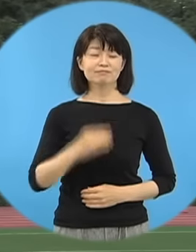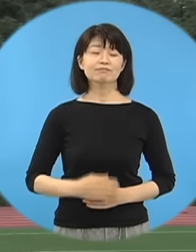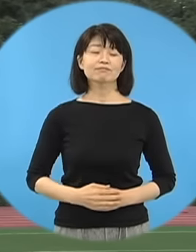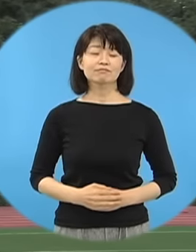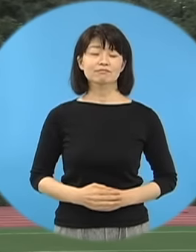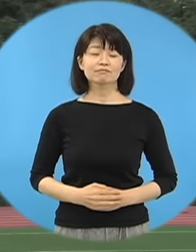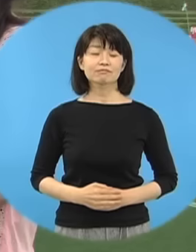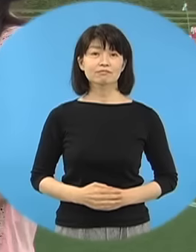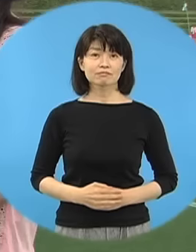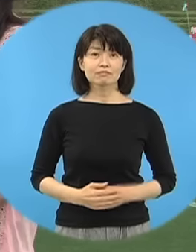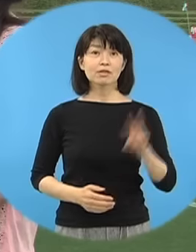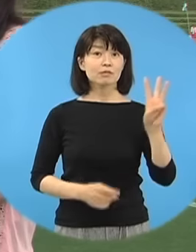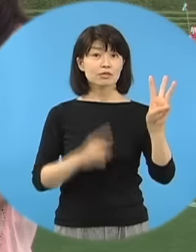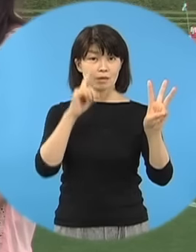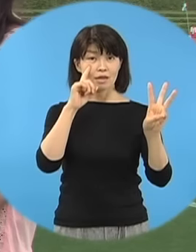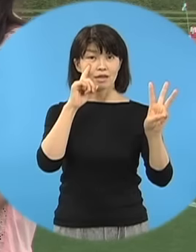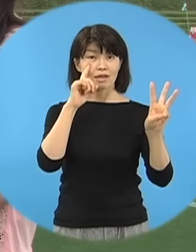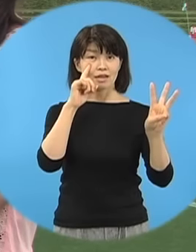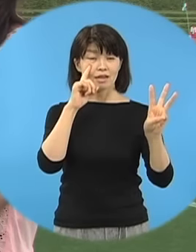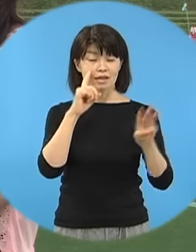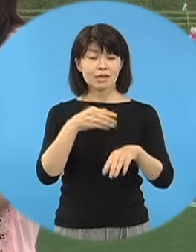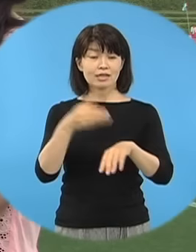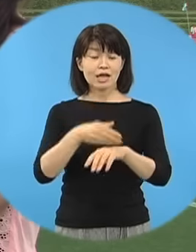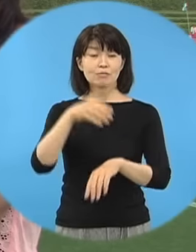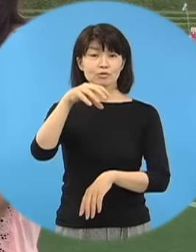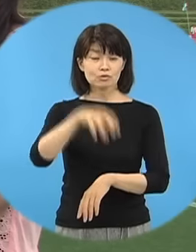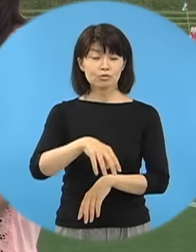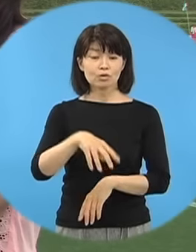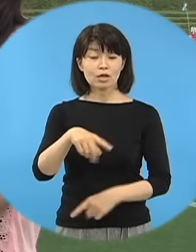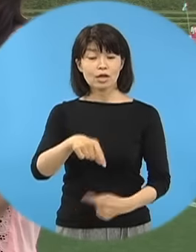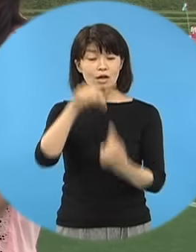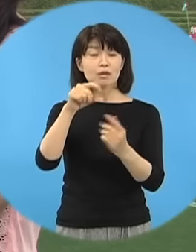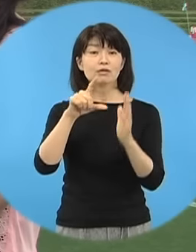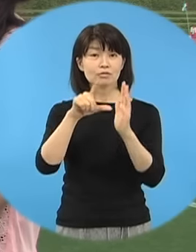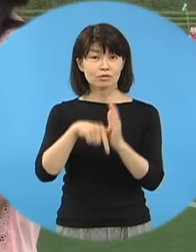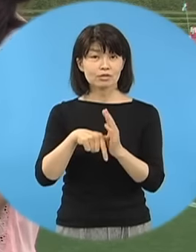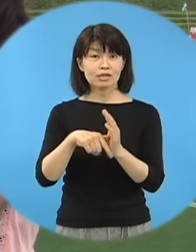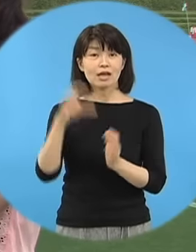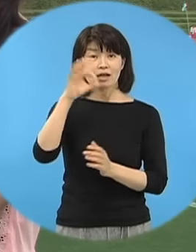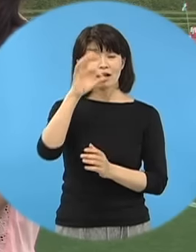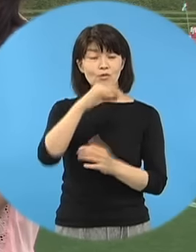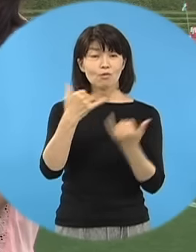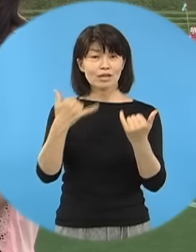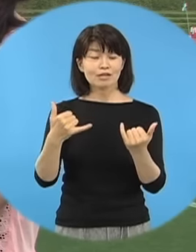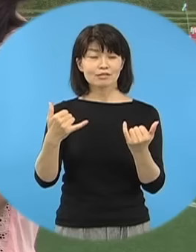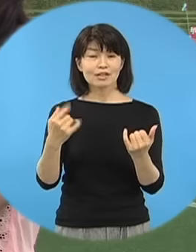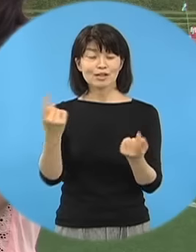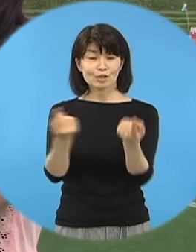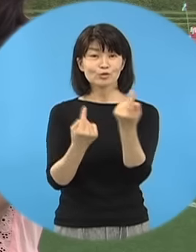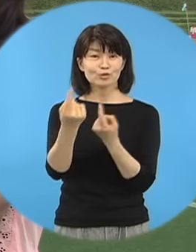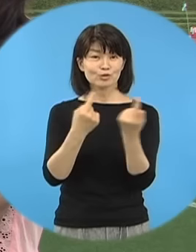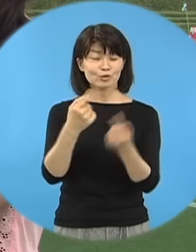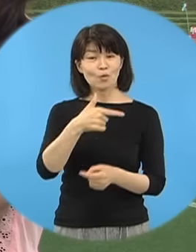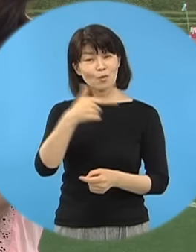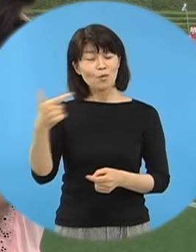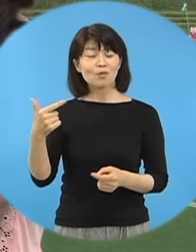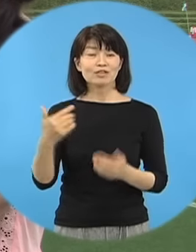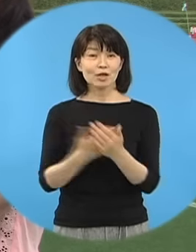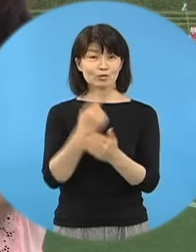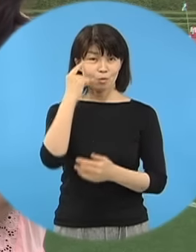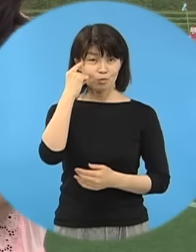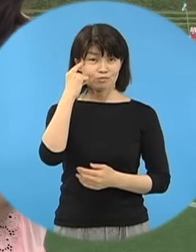います3つ目はキャンプ地に選ばれることで国内外の観光客が注を訪れるきっかけにも